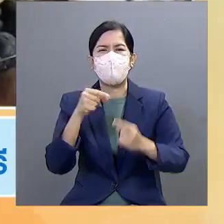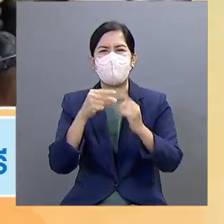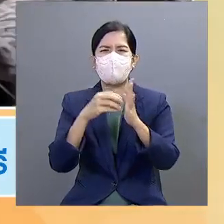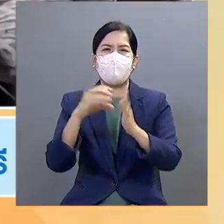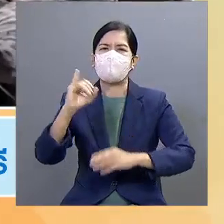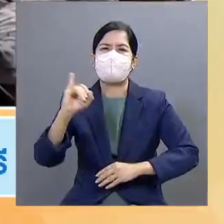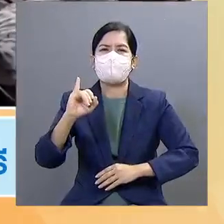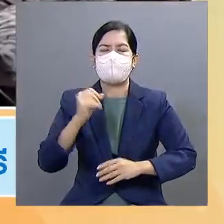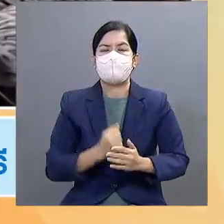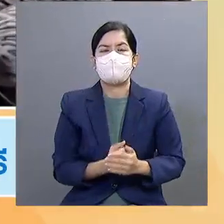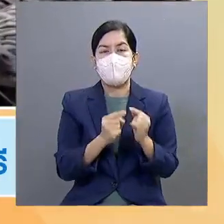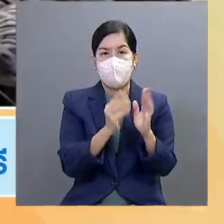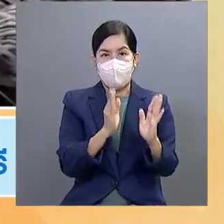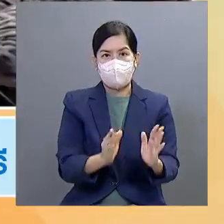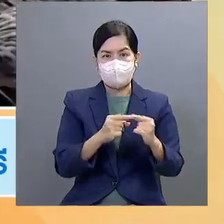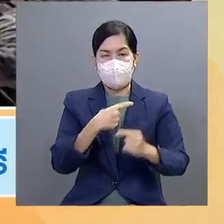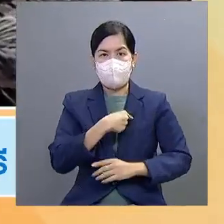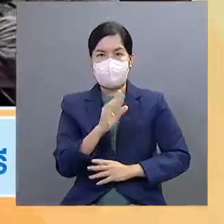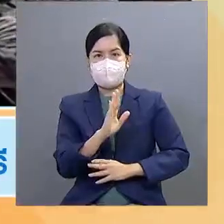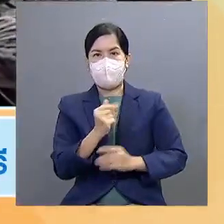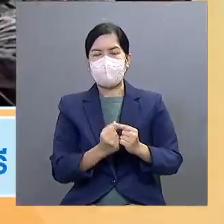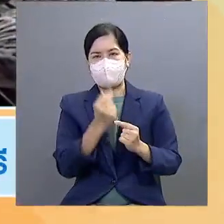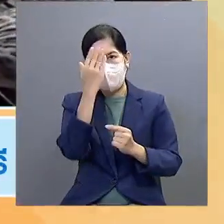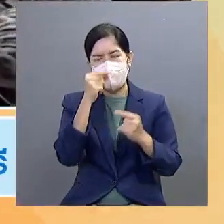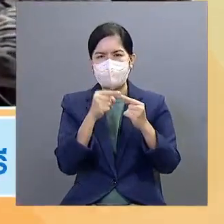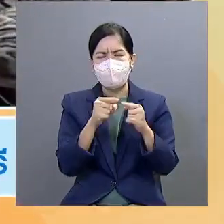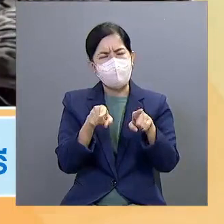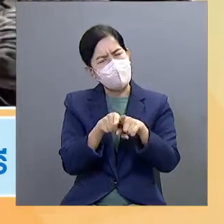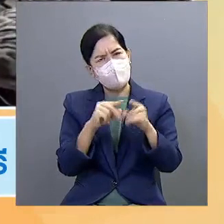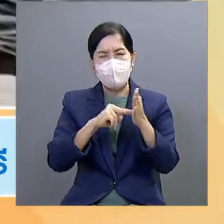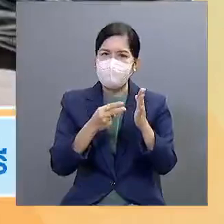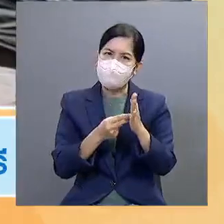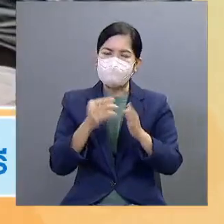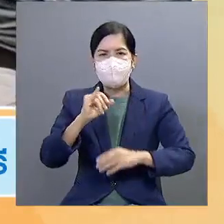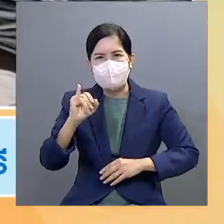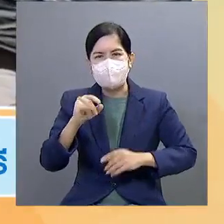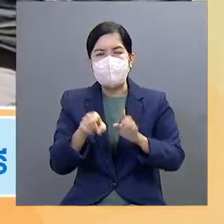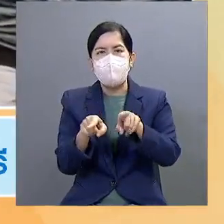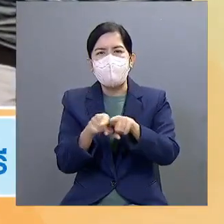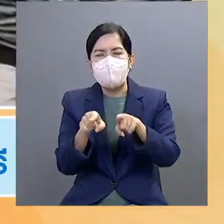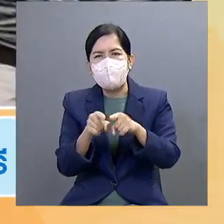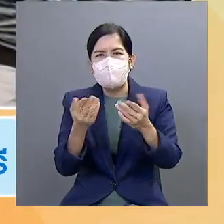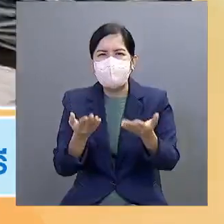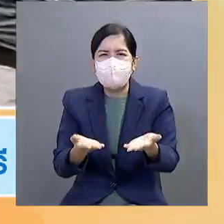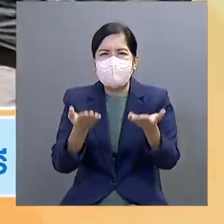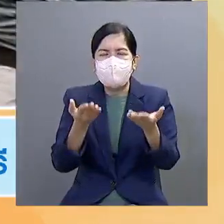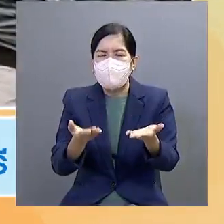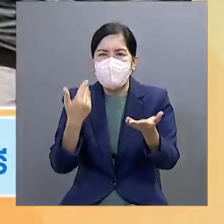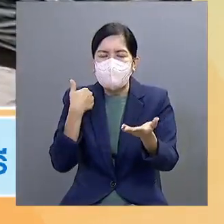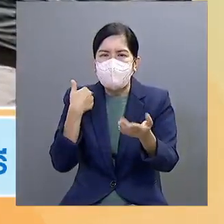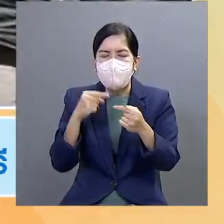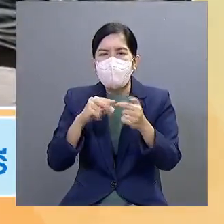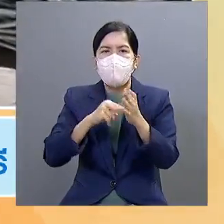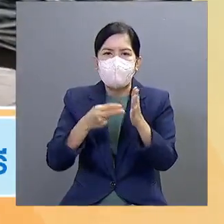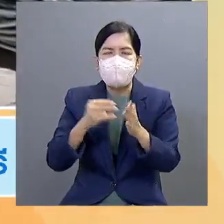เหมือนว่าเขามันแปลว่าเบาบางนะคะเจือจางลงไปอะไรประมาณนั้นที่ยายเล่าให้ฟังนะคะคนก็เลยไม่ค่อยนิยมปลูกแต่ต